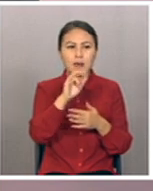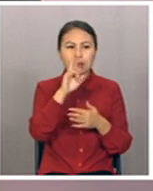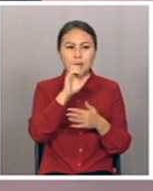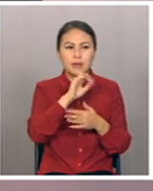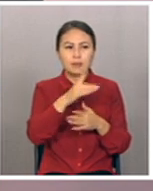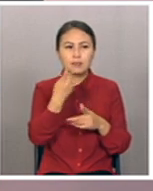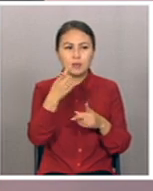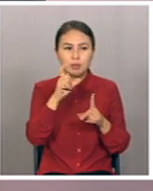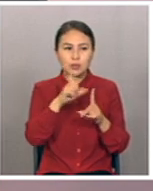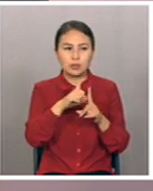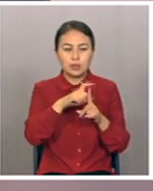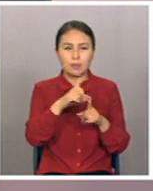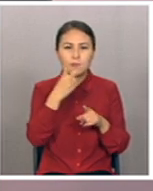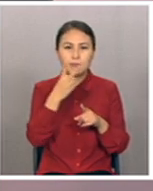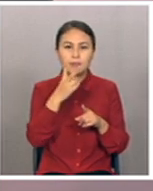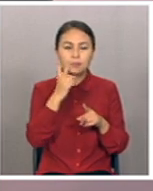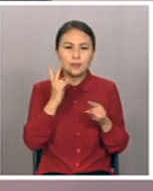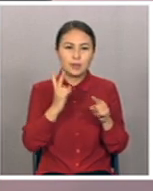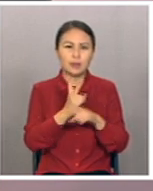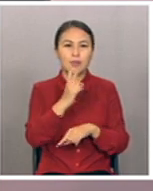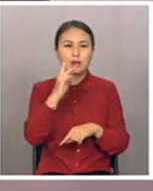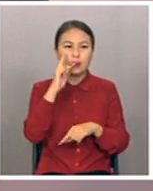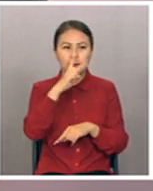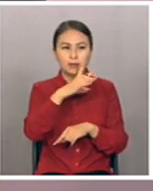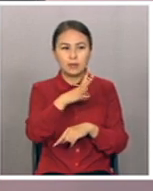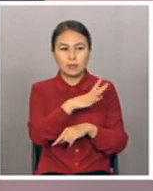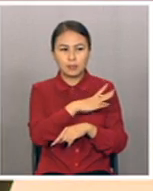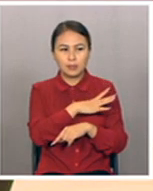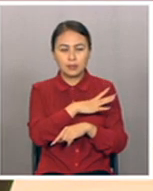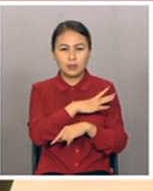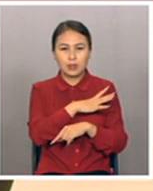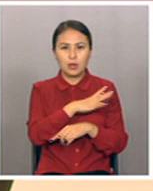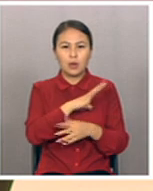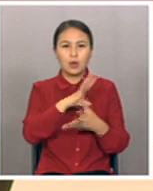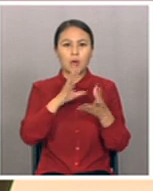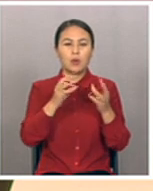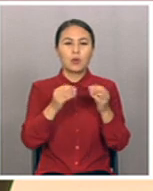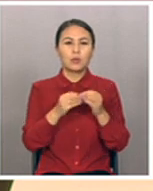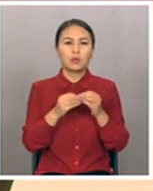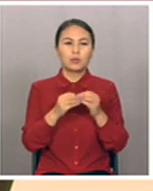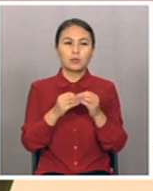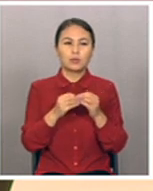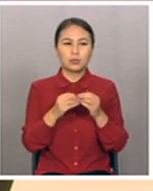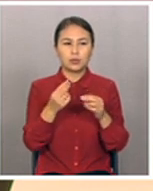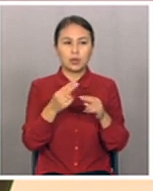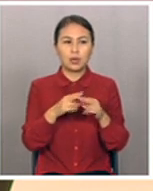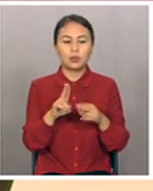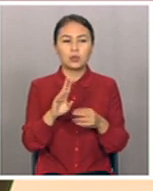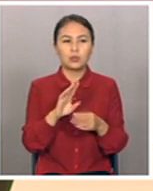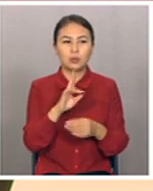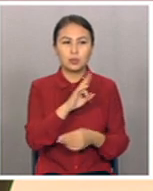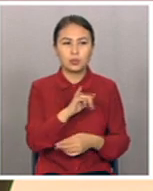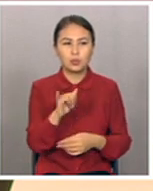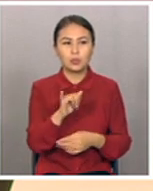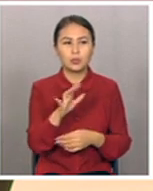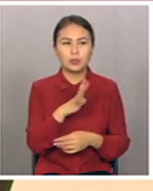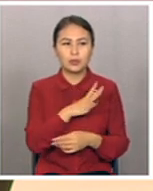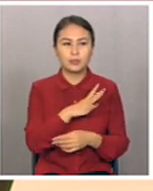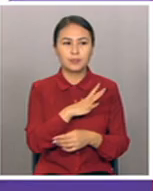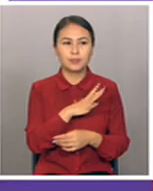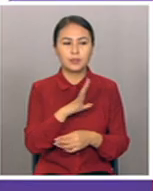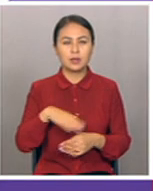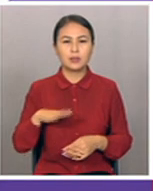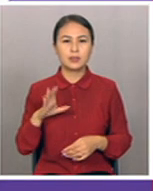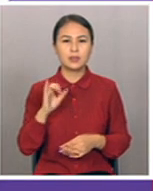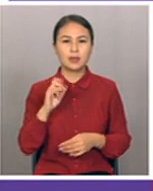сөзден екі рет қате жіберді деп хабарлады. Оқушылар дөгілді. Содан бері